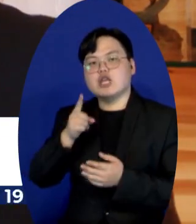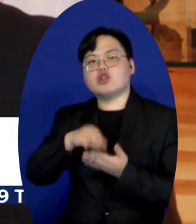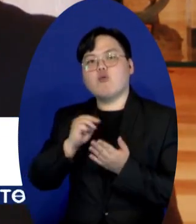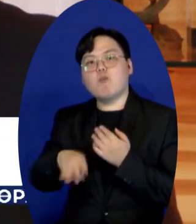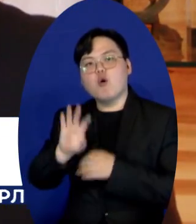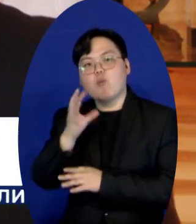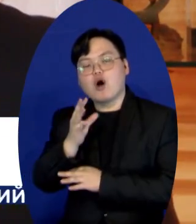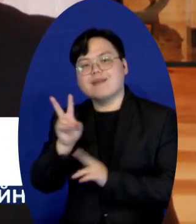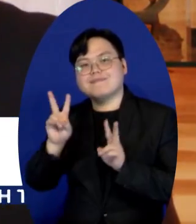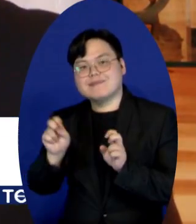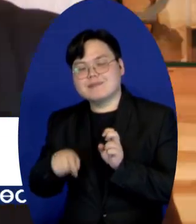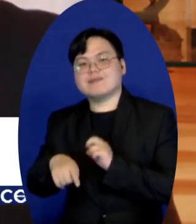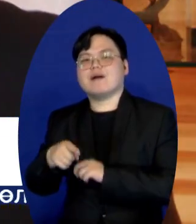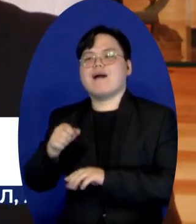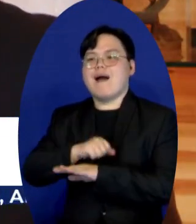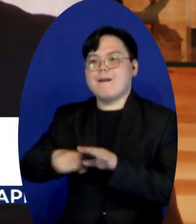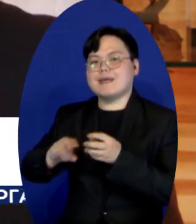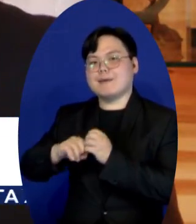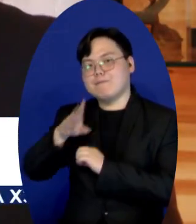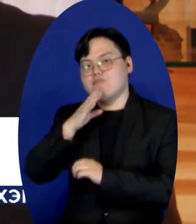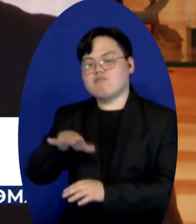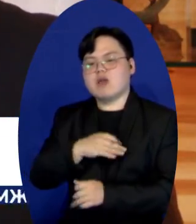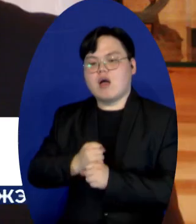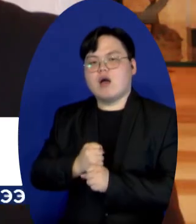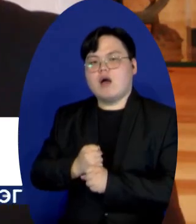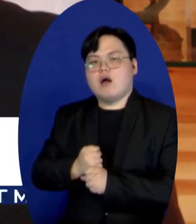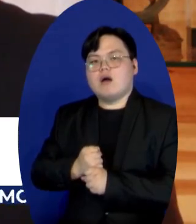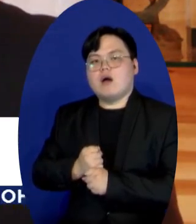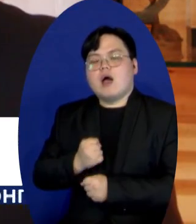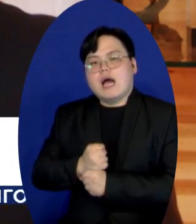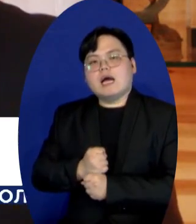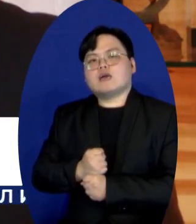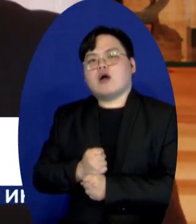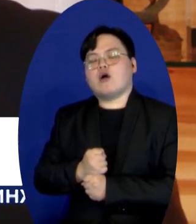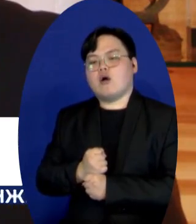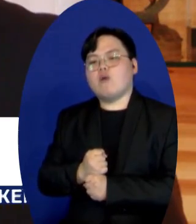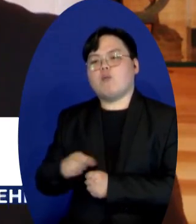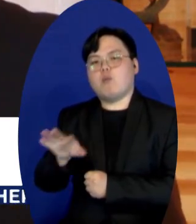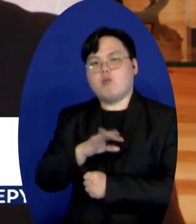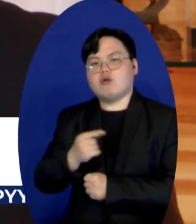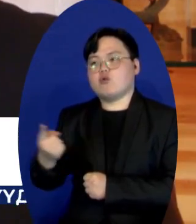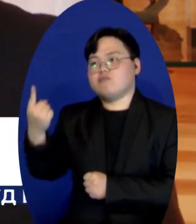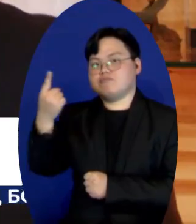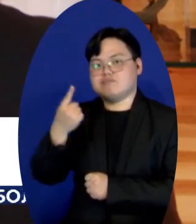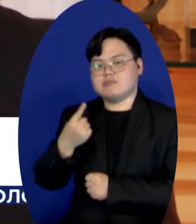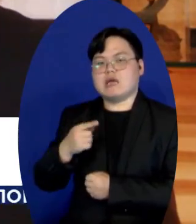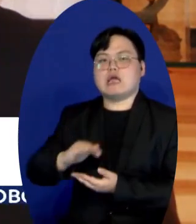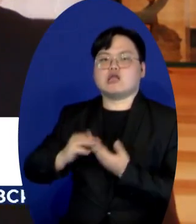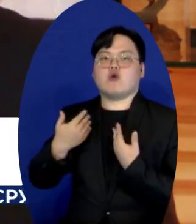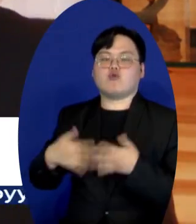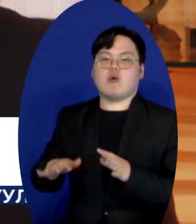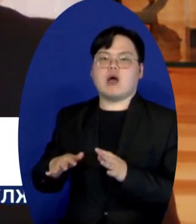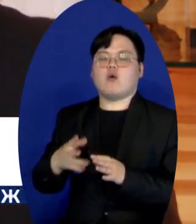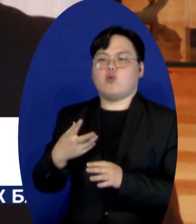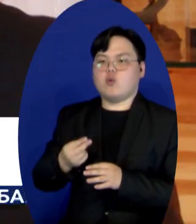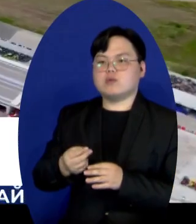үндэсний хөдөлгөөнийг бас орон нутгата хэрэгжүүлэхээр бидний ажиллаж байгаа энэ бас энэ ажил байдалтай зочин маань одоо бас танилцаад ажил хэрэгж